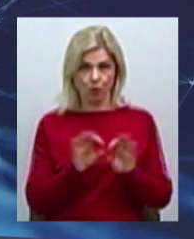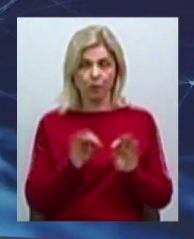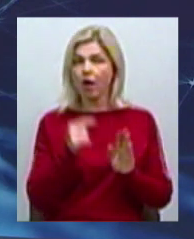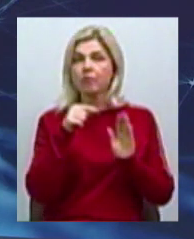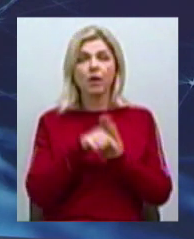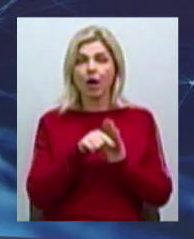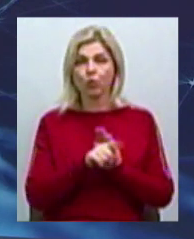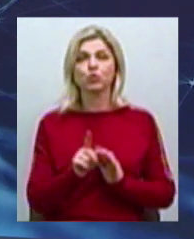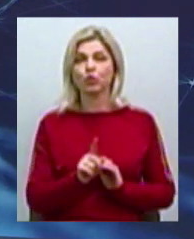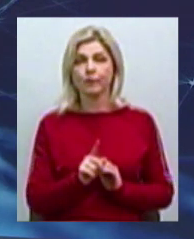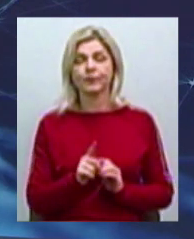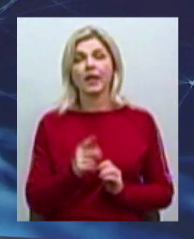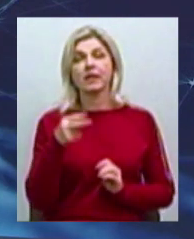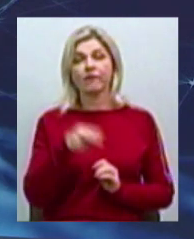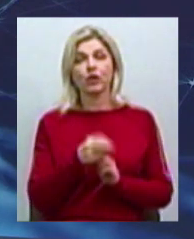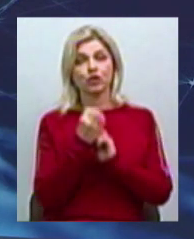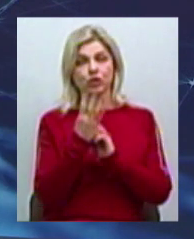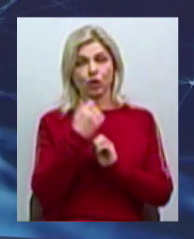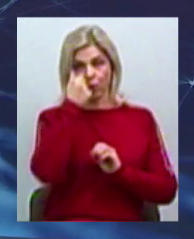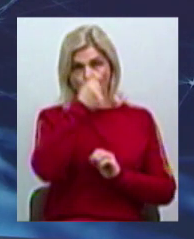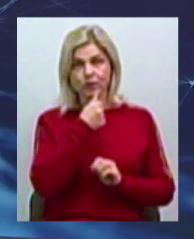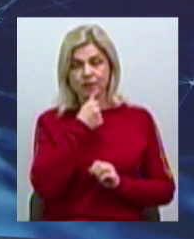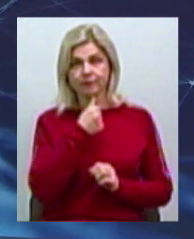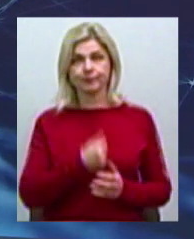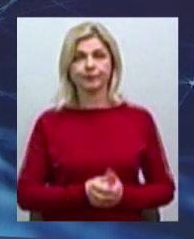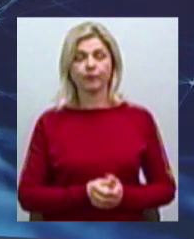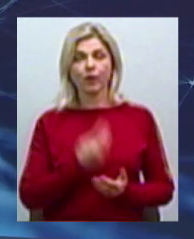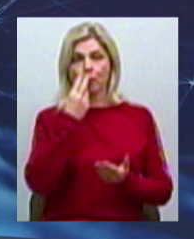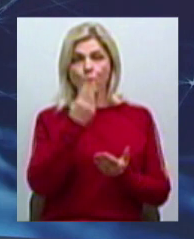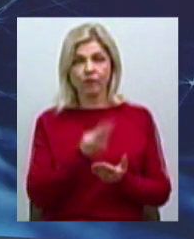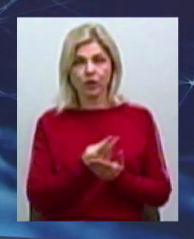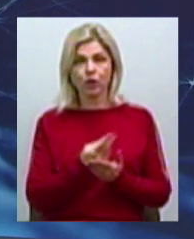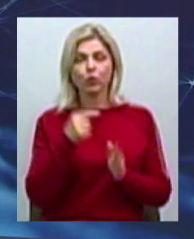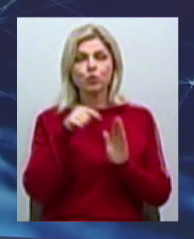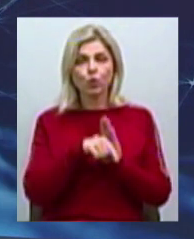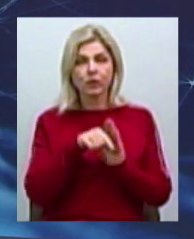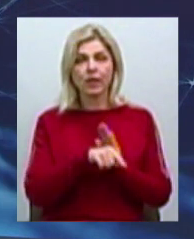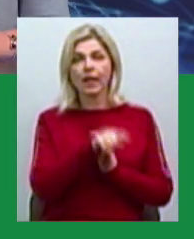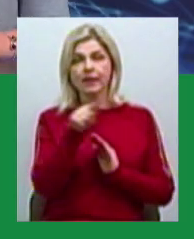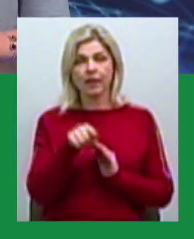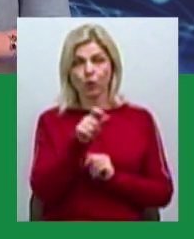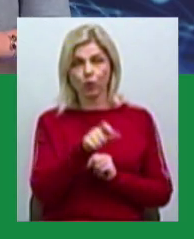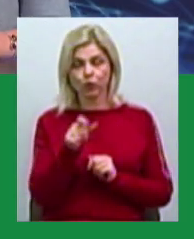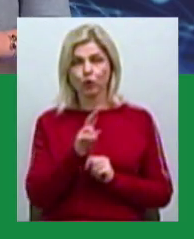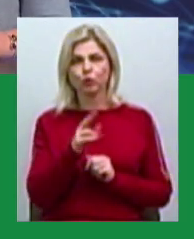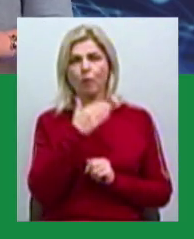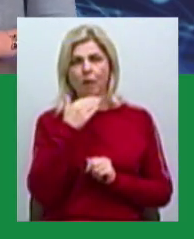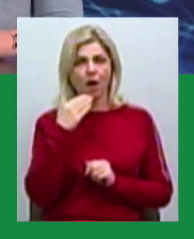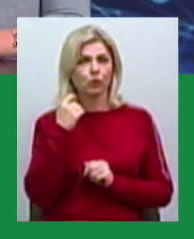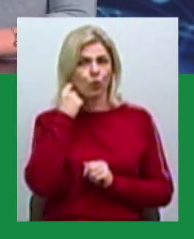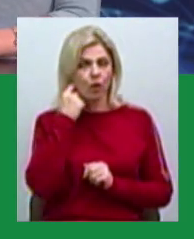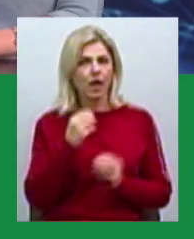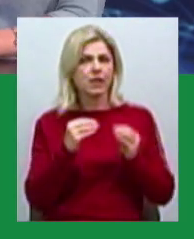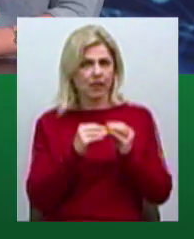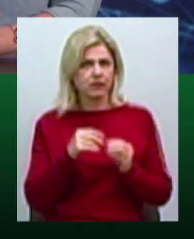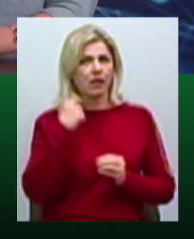увазі. Саме у 2014 році проявилася сутність тих людей, котрі роками,